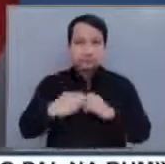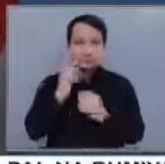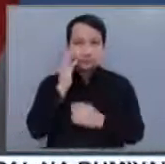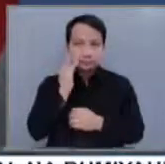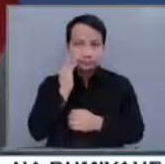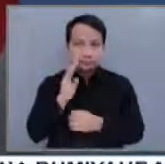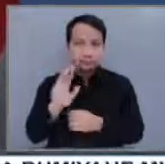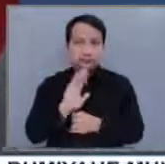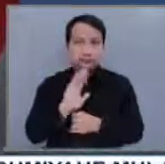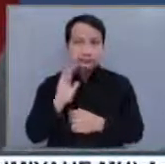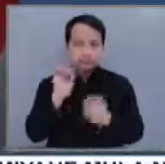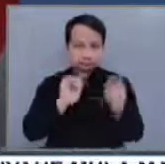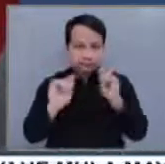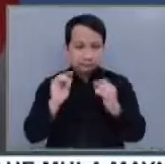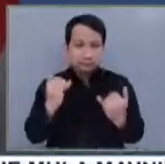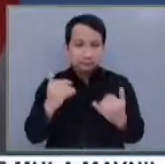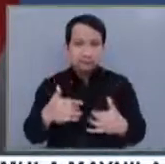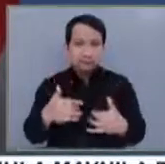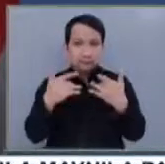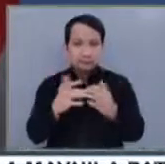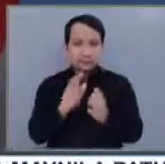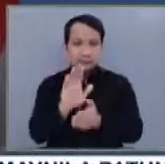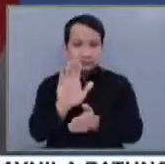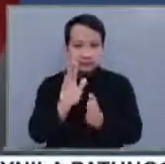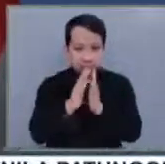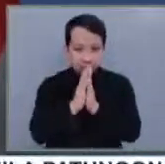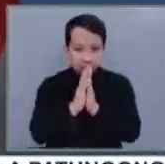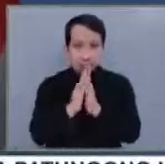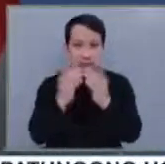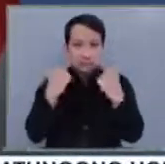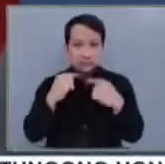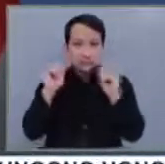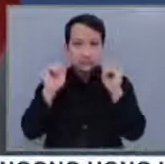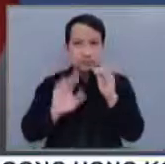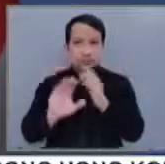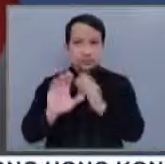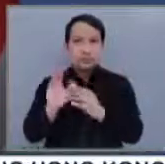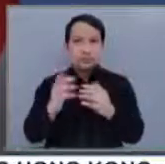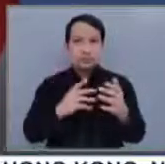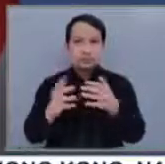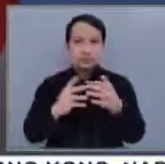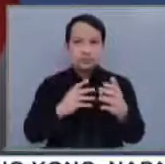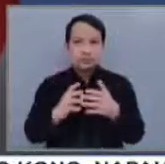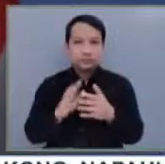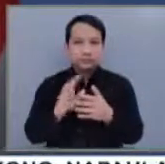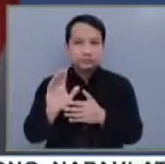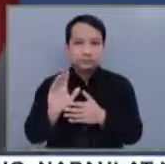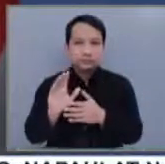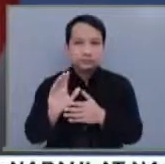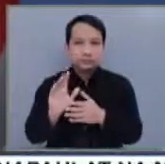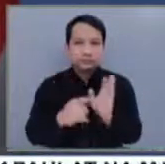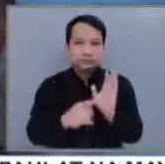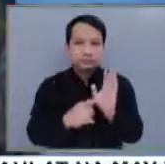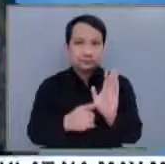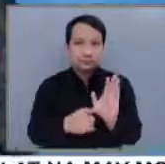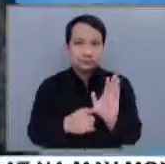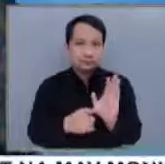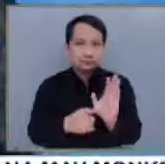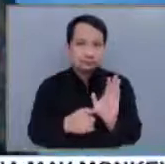pagsubok. Hiling po namin na malampasan natin ang anumang pagsubok in His perfect time.